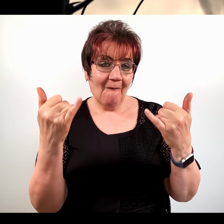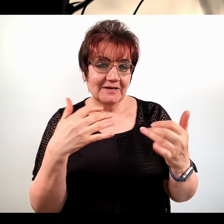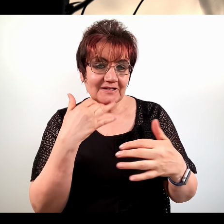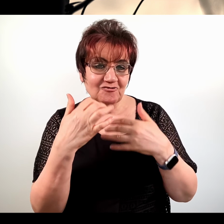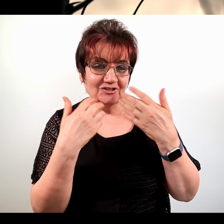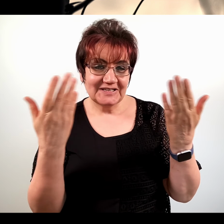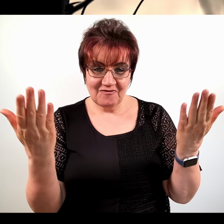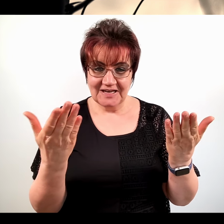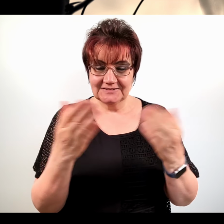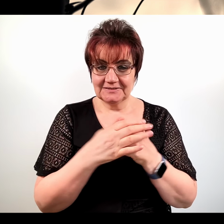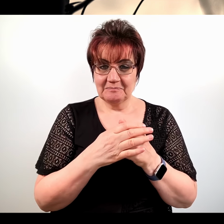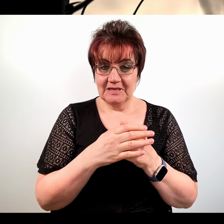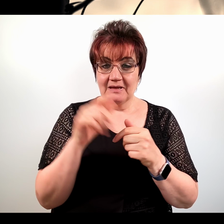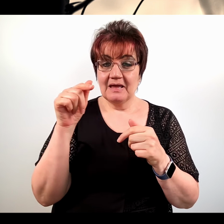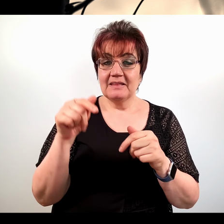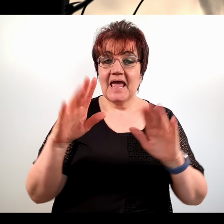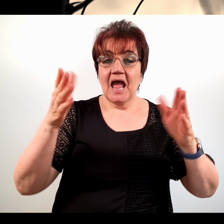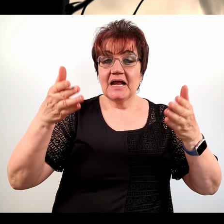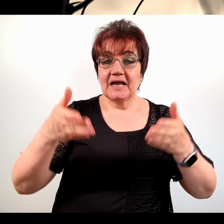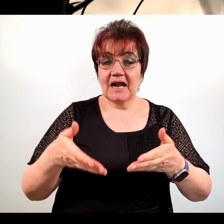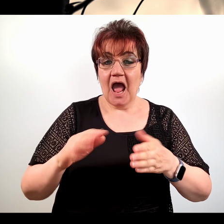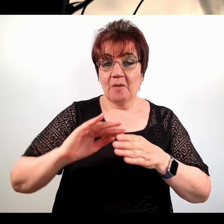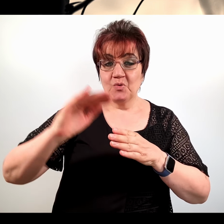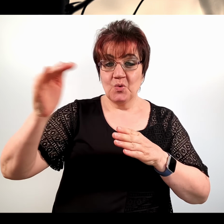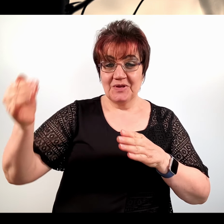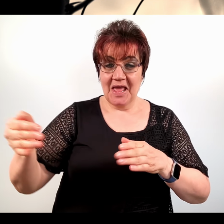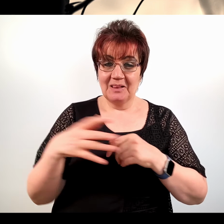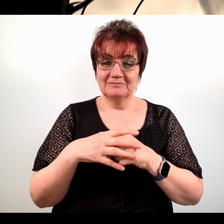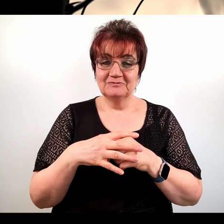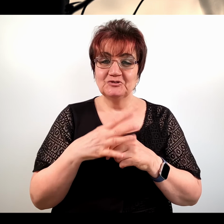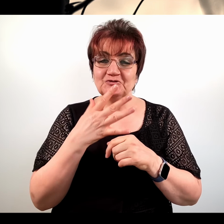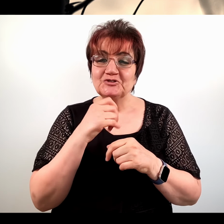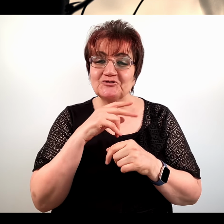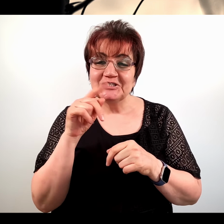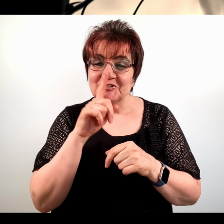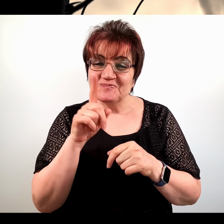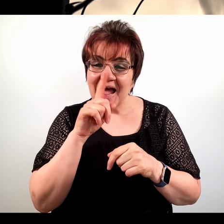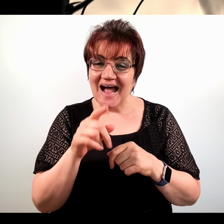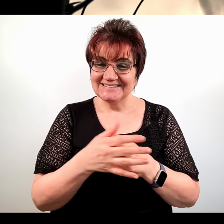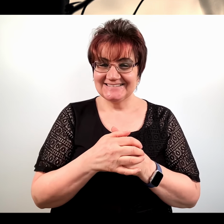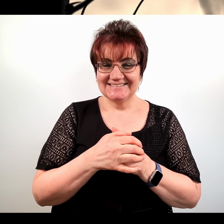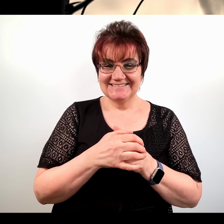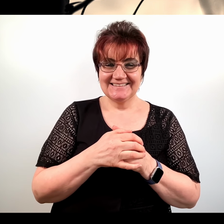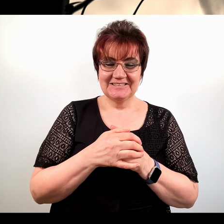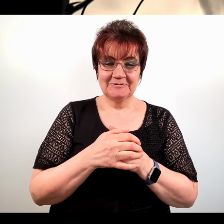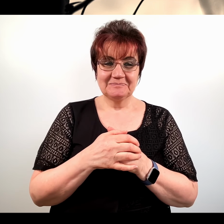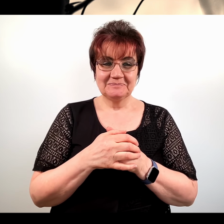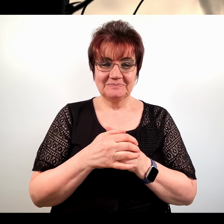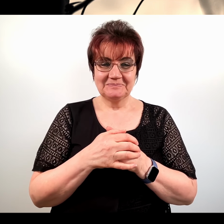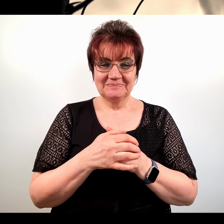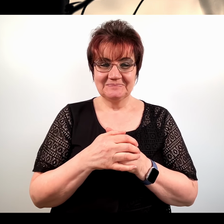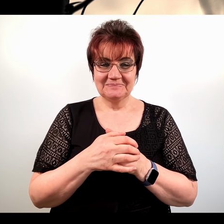die Geschichte der Grabhügel. Ich wünsche euch viel Spaß, eure Ella.